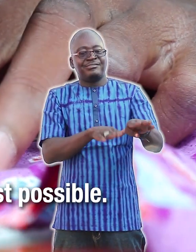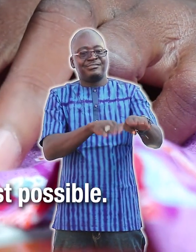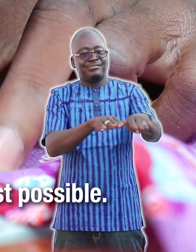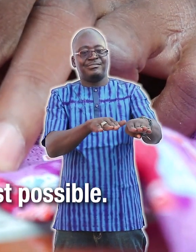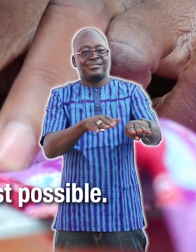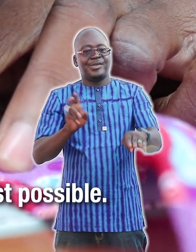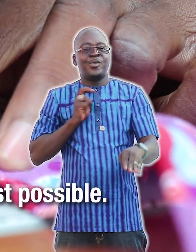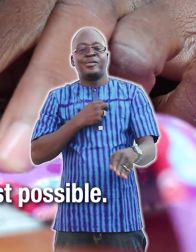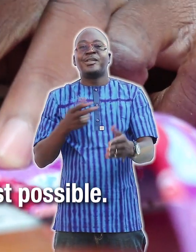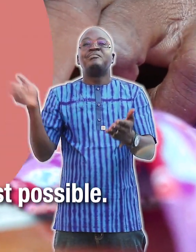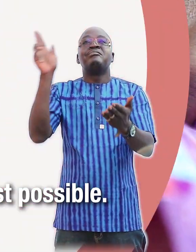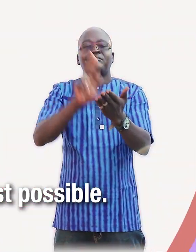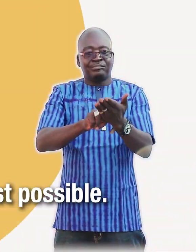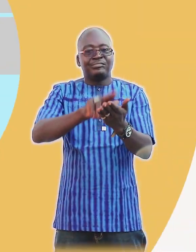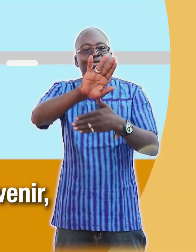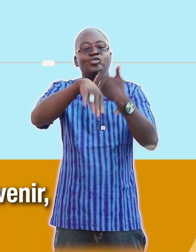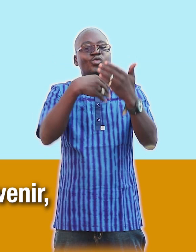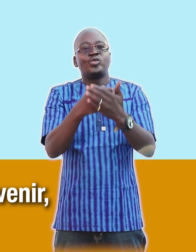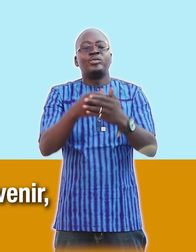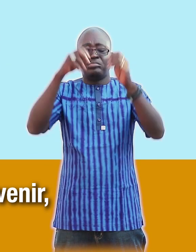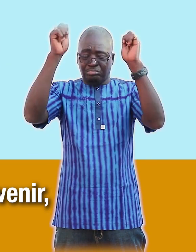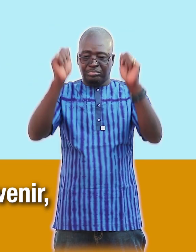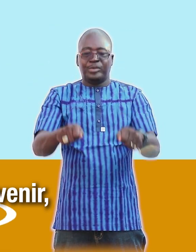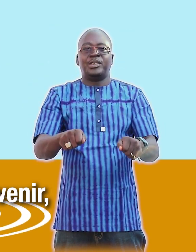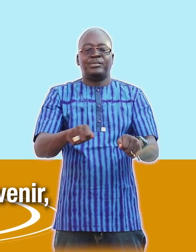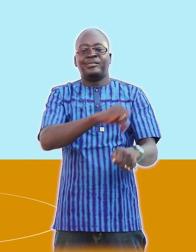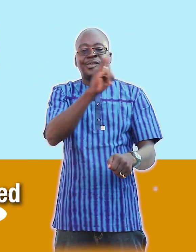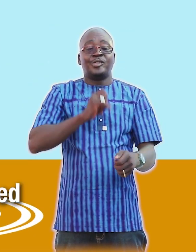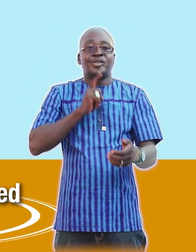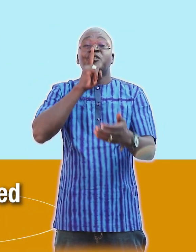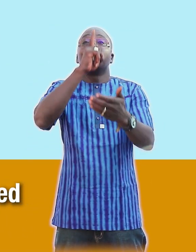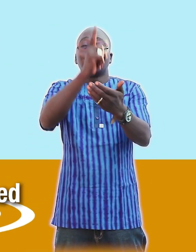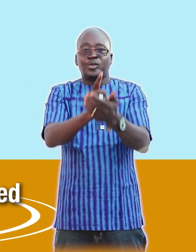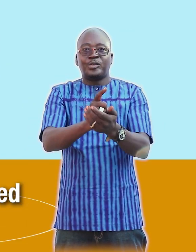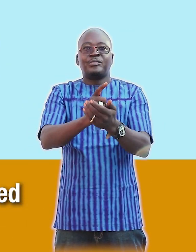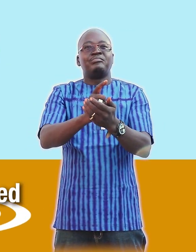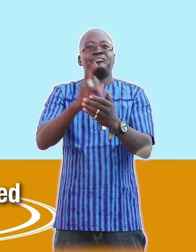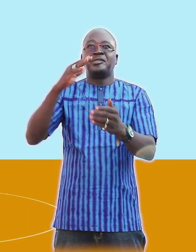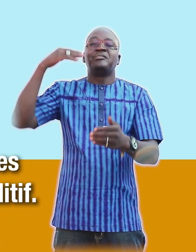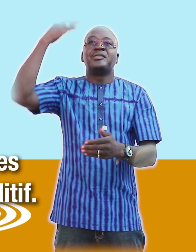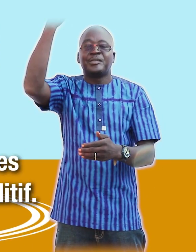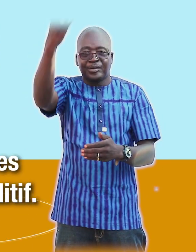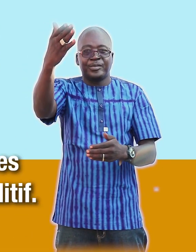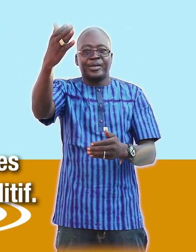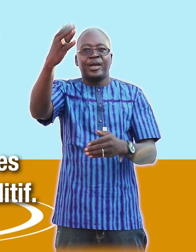Nous sommes la preuve que tout est possible. Je suis optimiste pour mon avenir, ceux de Seydou et Mohamed,